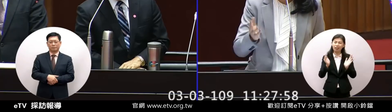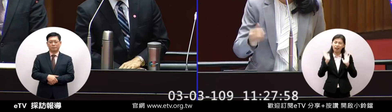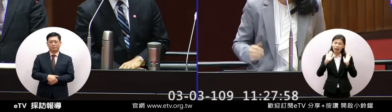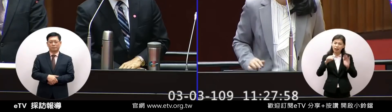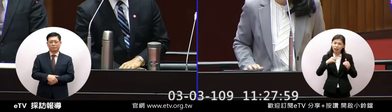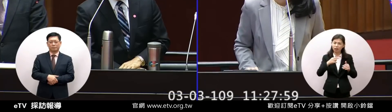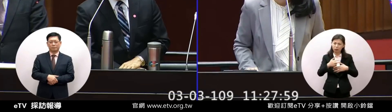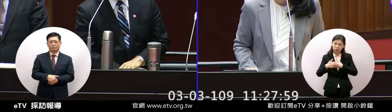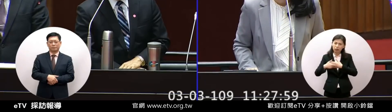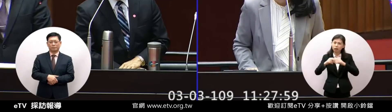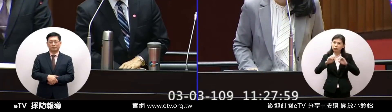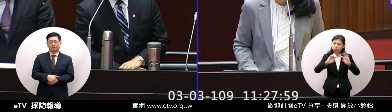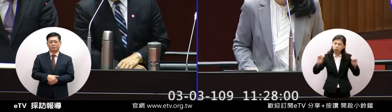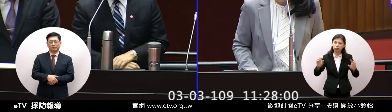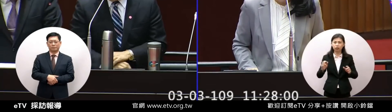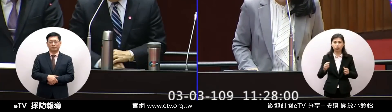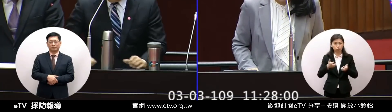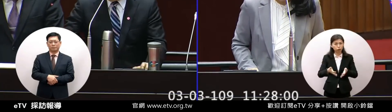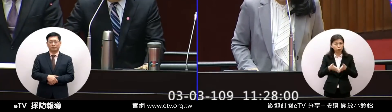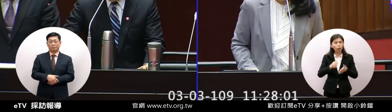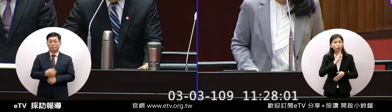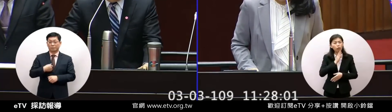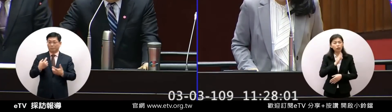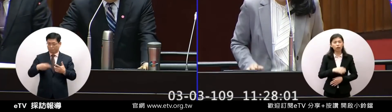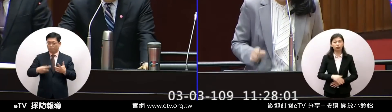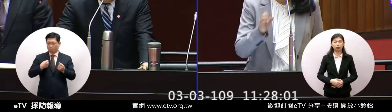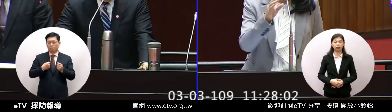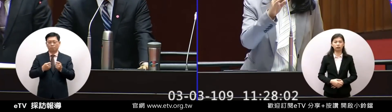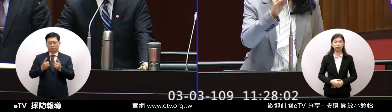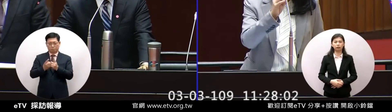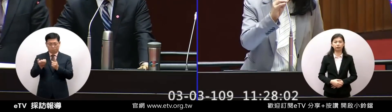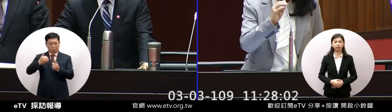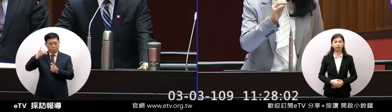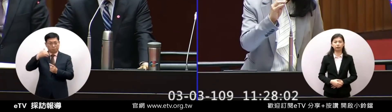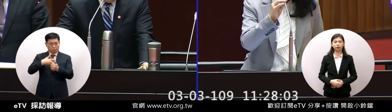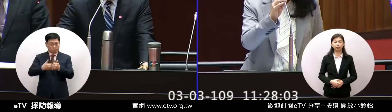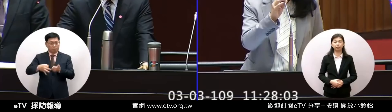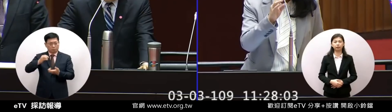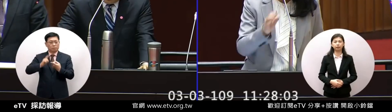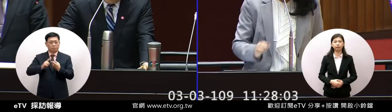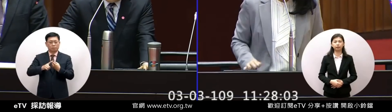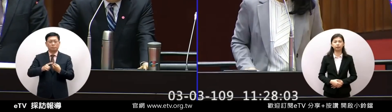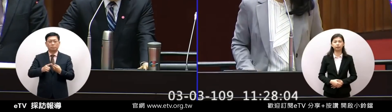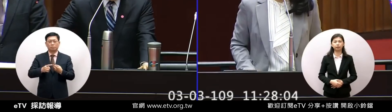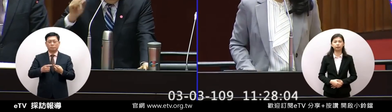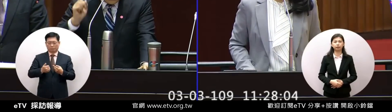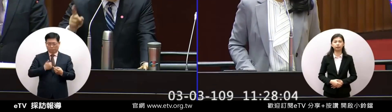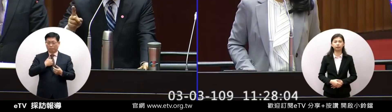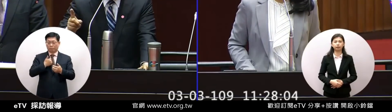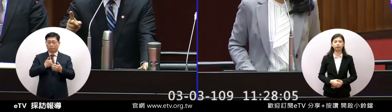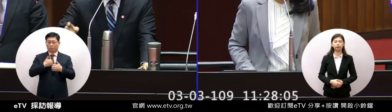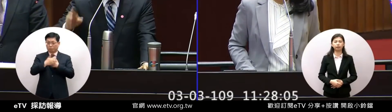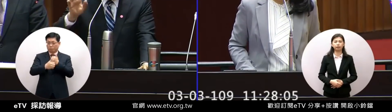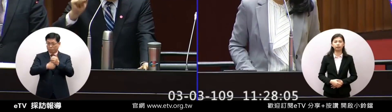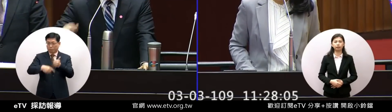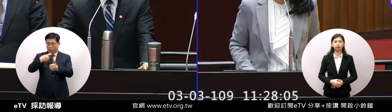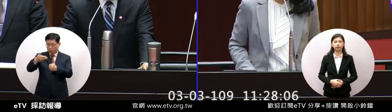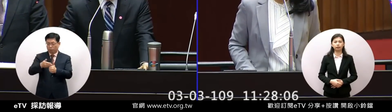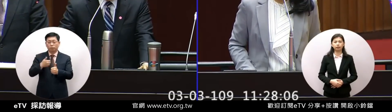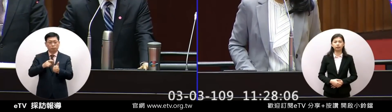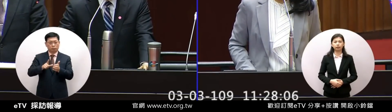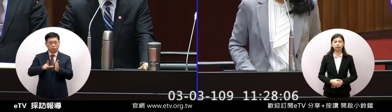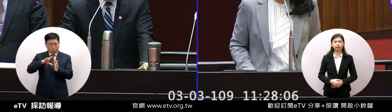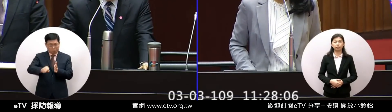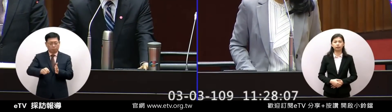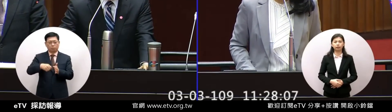教宣导是不是相当的重要？ 我很肯定高院所讲，确实卫教也借这个时候是非